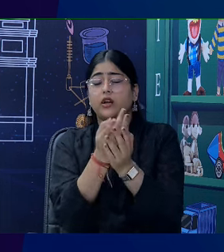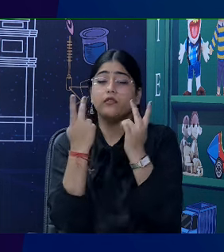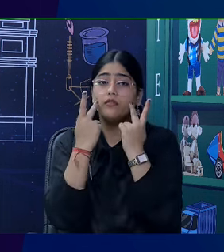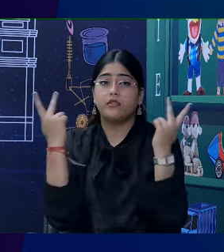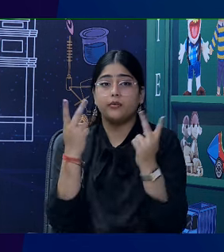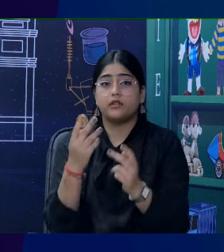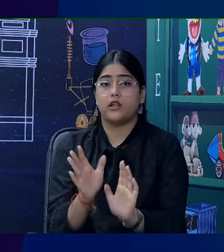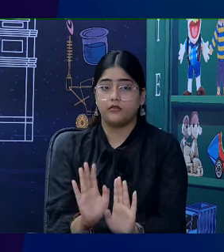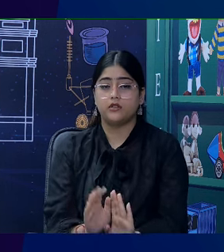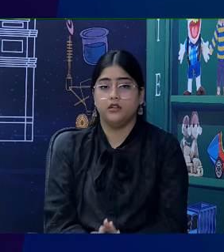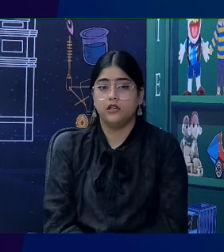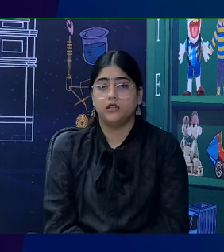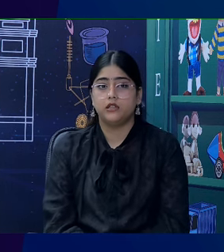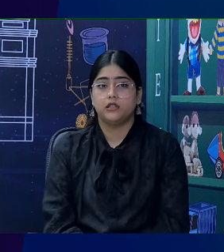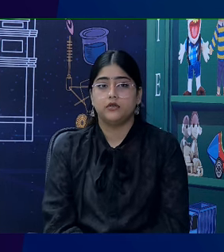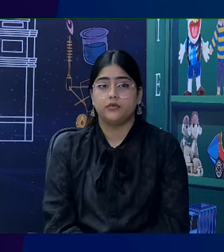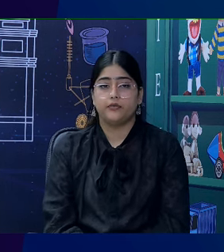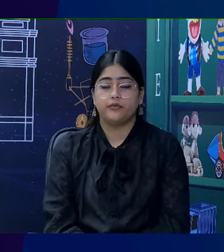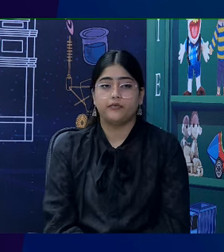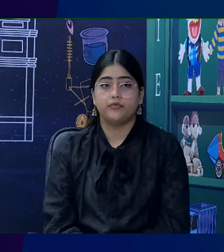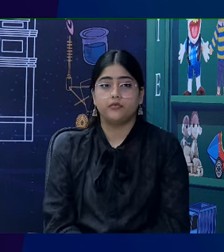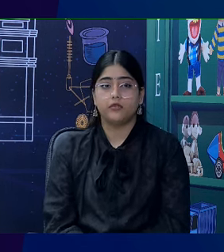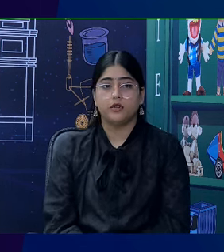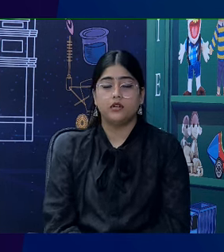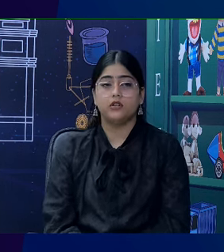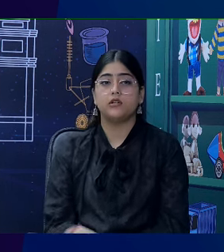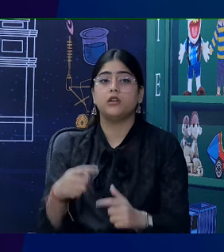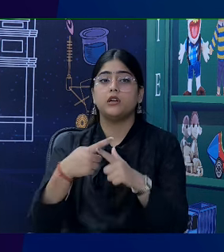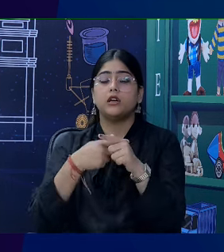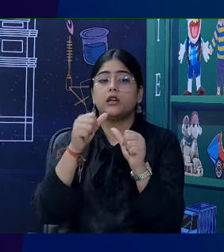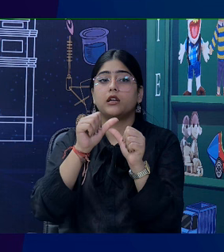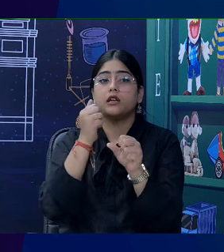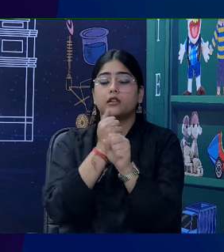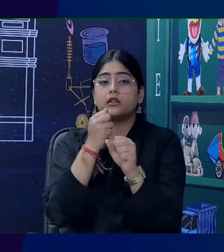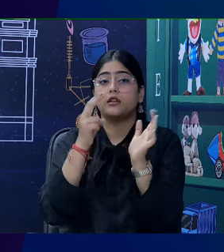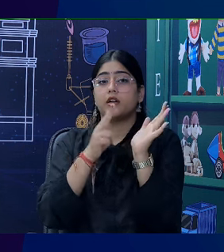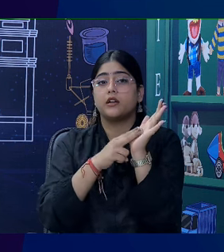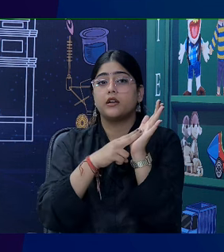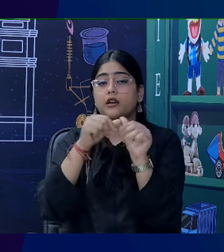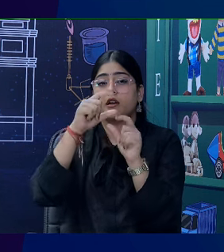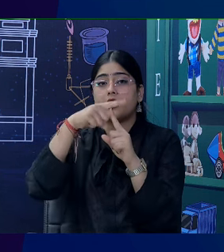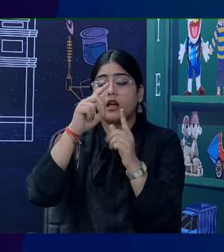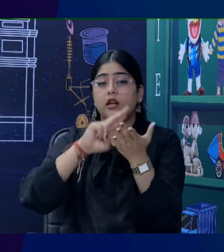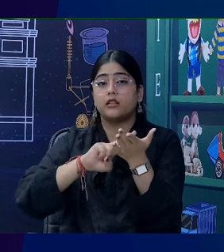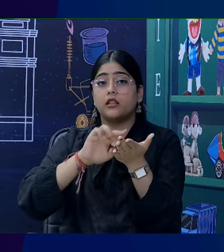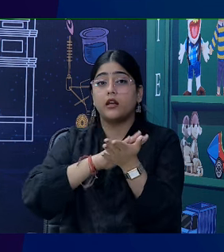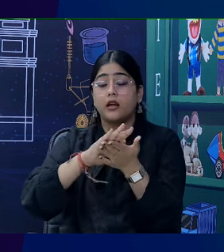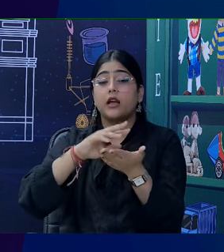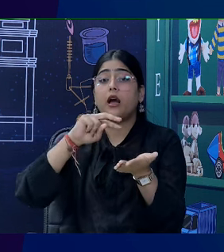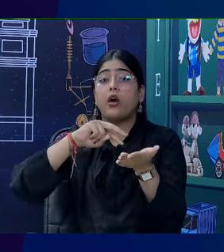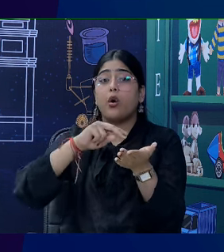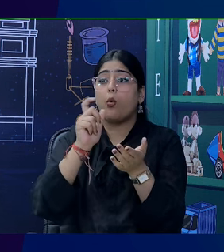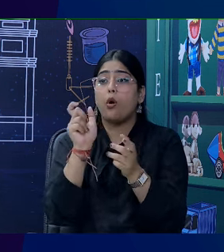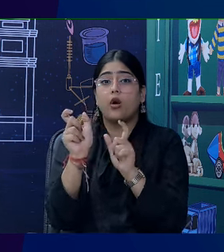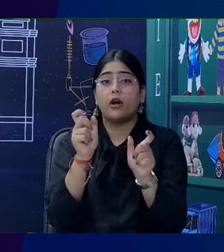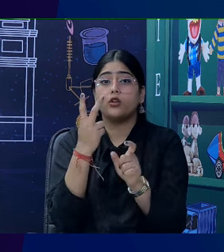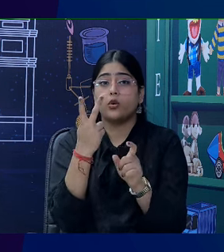मिस नहीं करना चाहता अगर जगन्नाथ मंदिर जाता है तो जगन्नाथ का मतलब जग प्लस नाथ जग मतलब संसार यानी दुनिया और नाथ